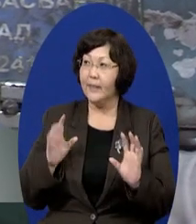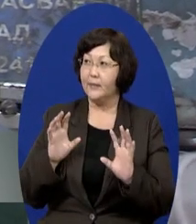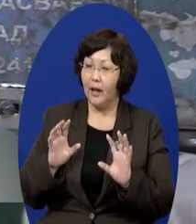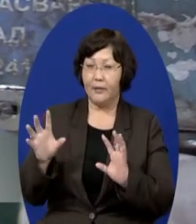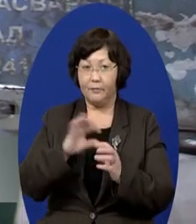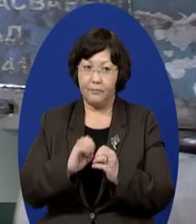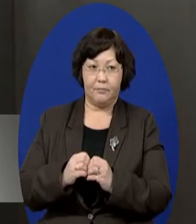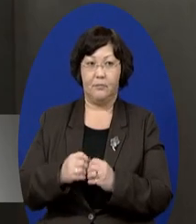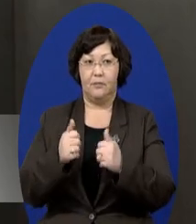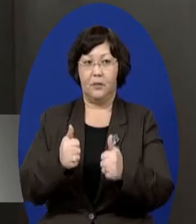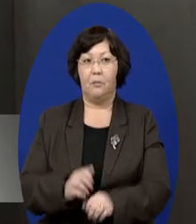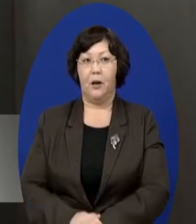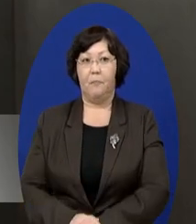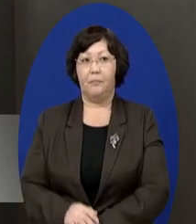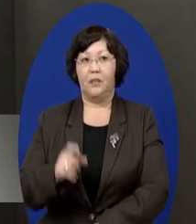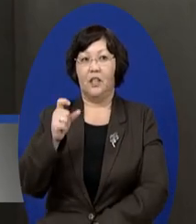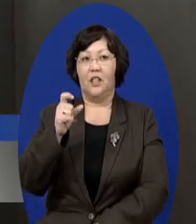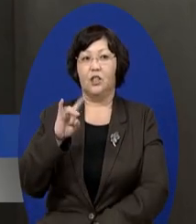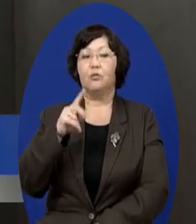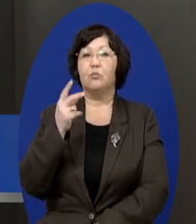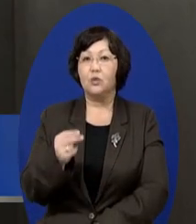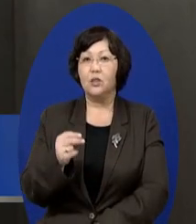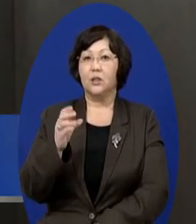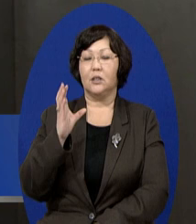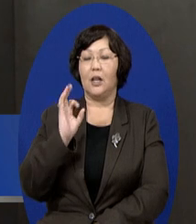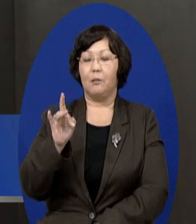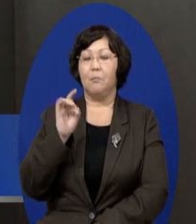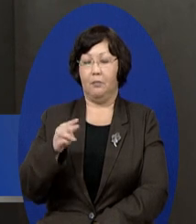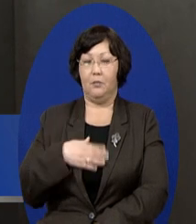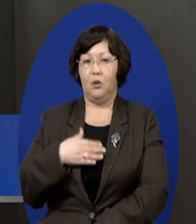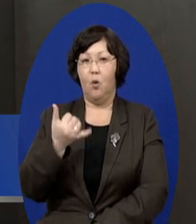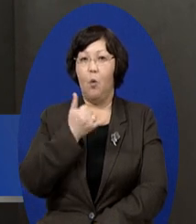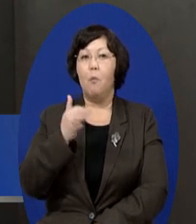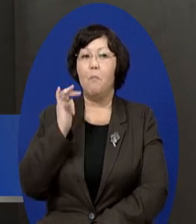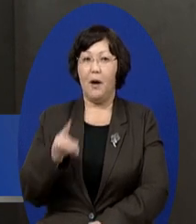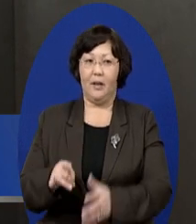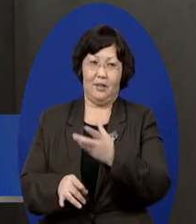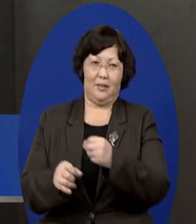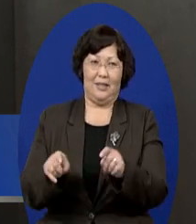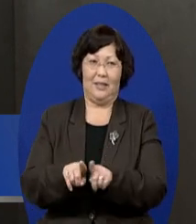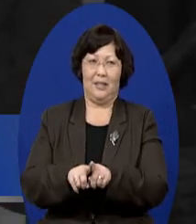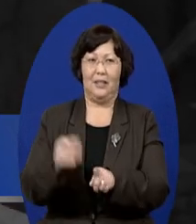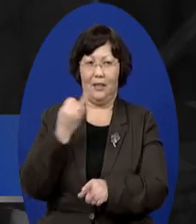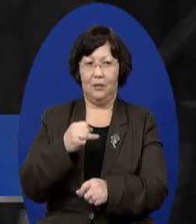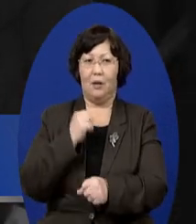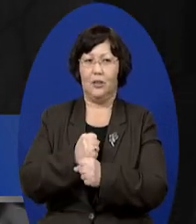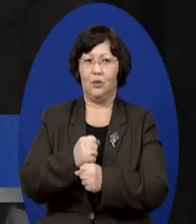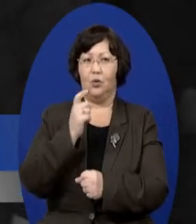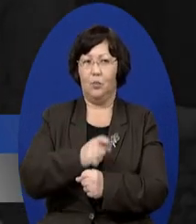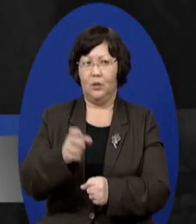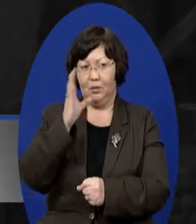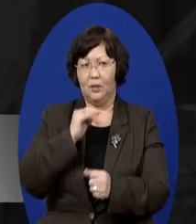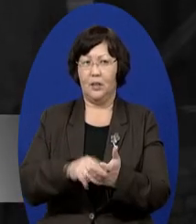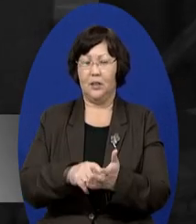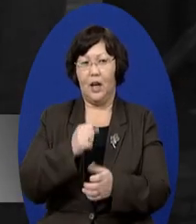цаа цаавруулаад явж байгаа байгаа. Тэгэхээр эрчимчнүүд Ууган Баяр шиг юм ажилчин бол усаагаар шиг хэрэгтэй байгаа. Одоо ажилдаа